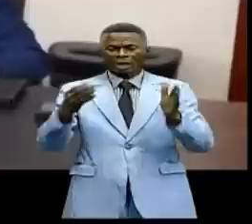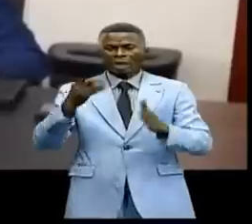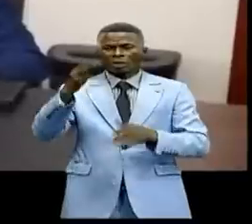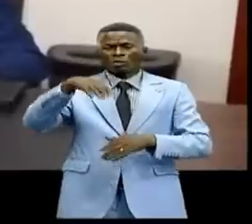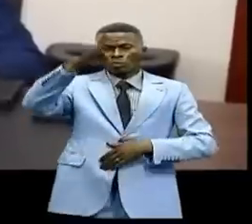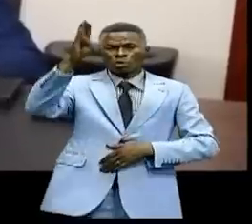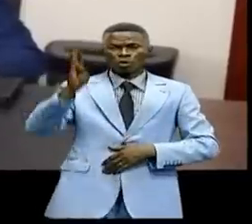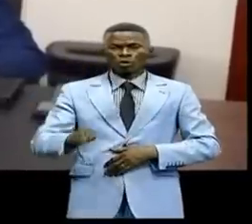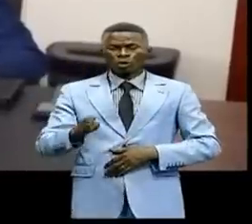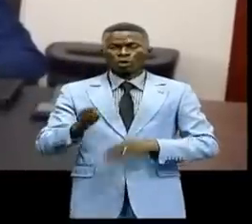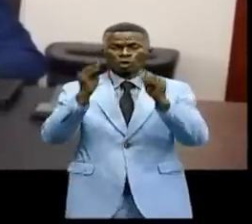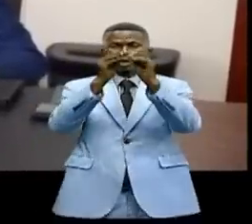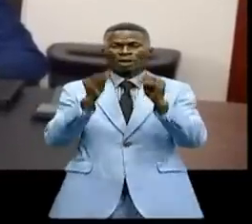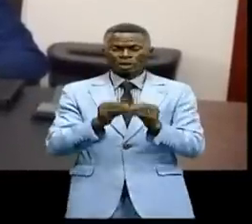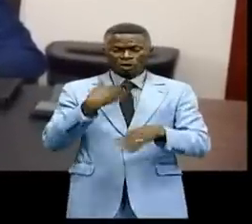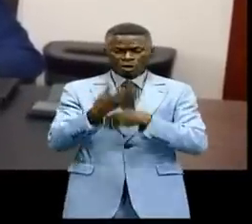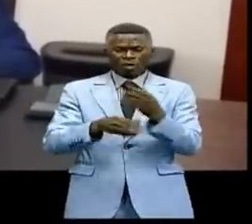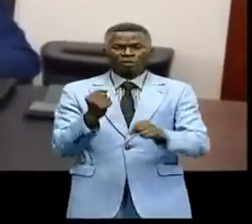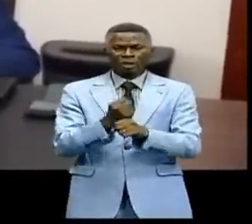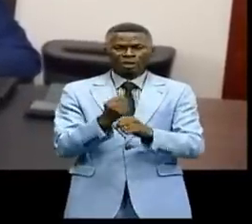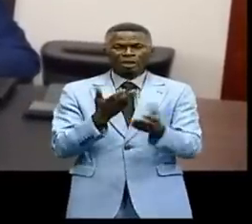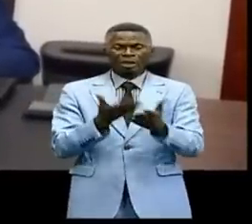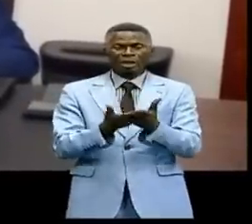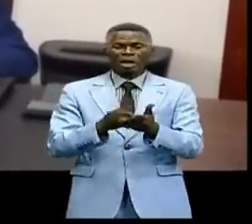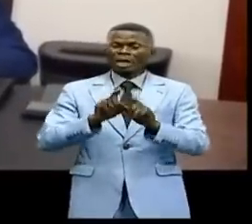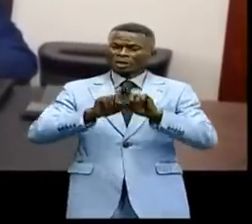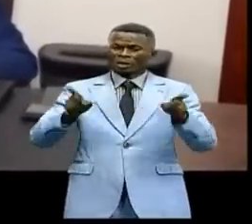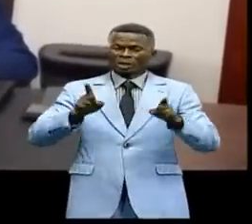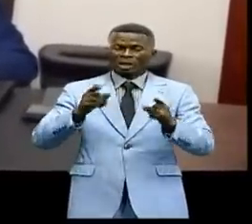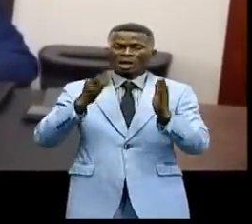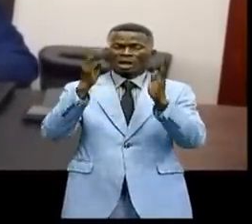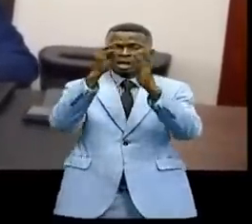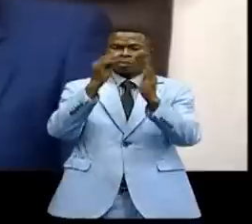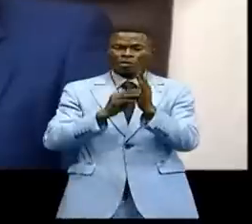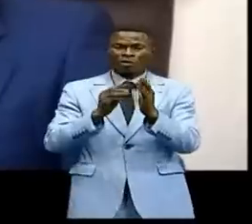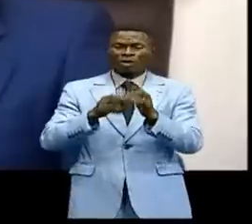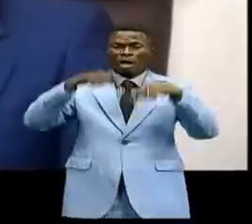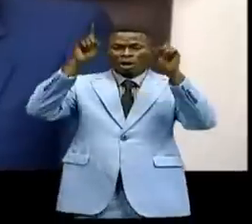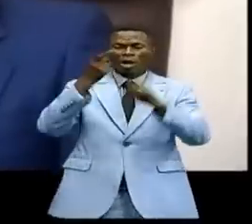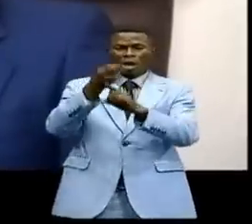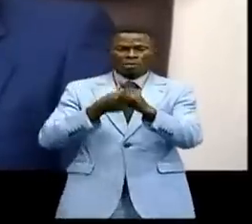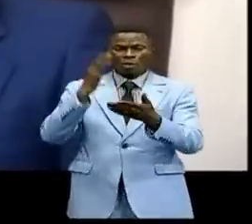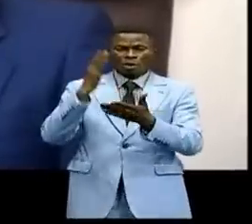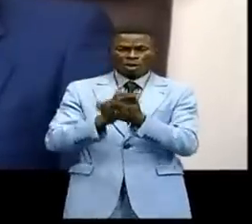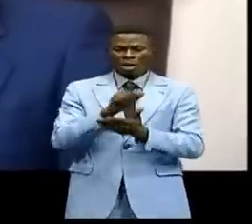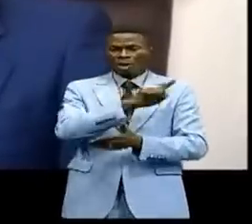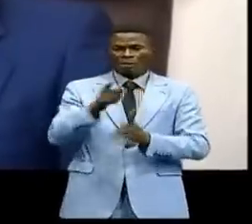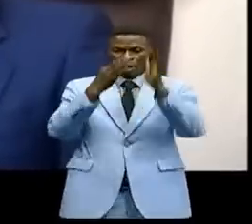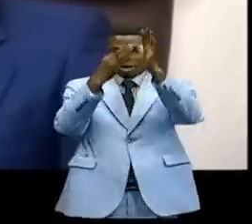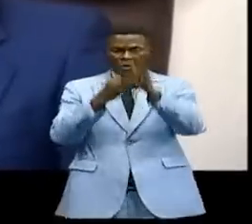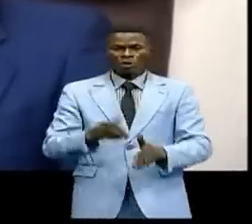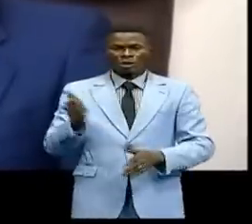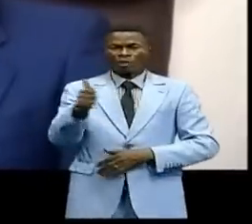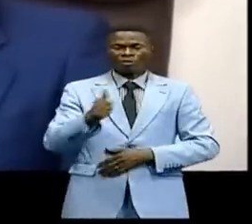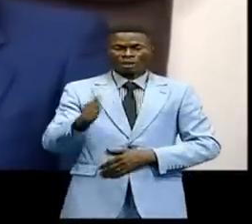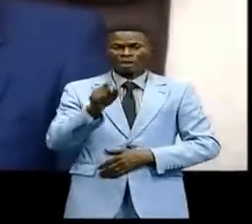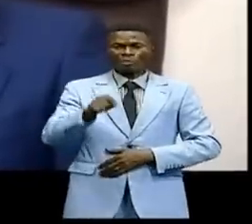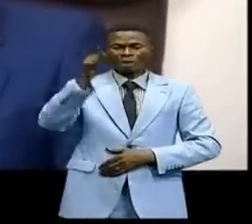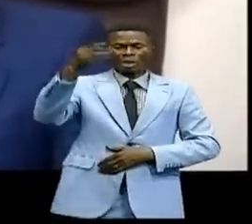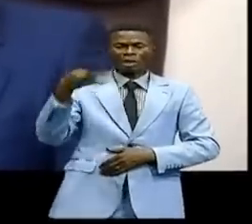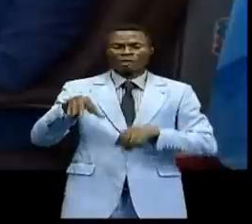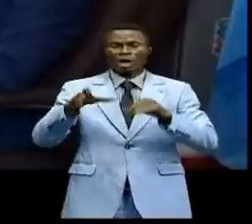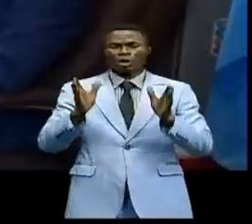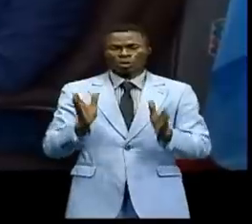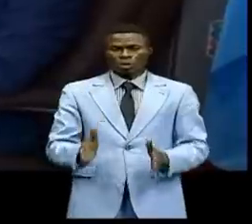188% de taux de réalisation par rapport aux prévisions mensuelles qui étaient arrêtées à 1 821 milliards de francs